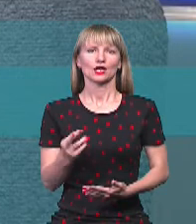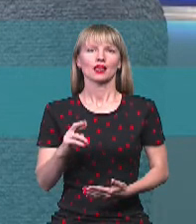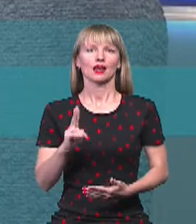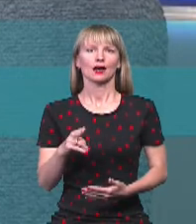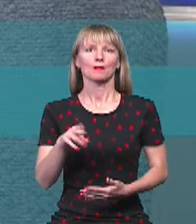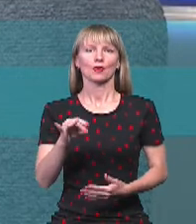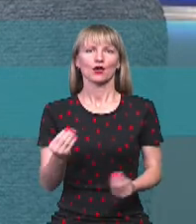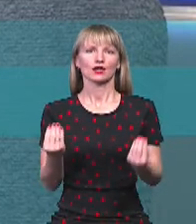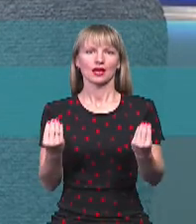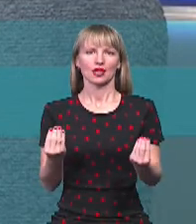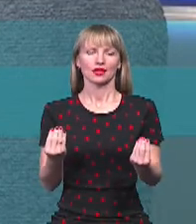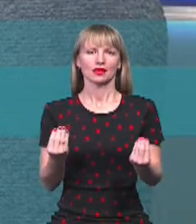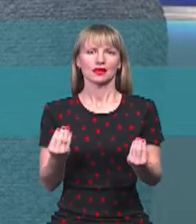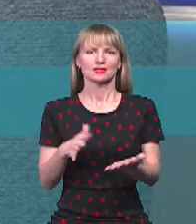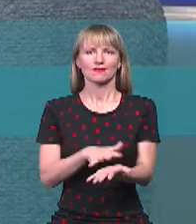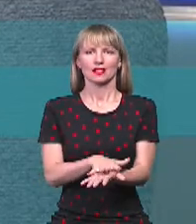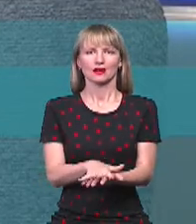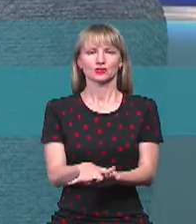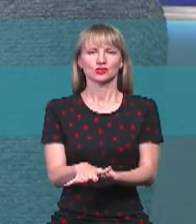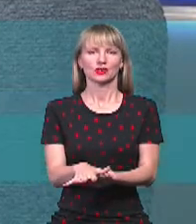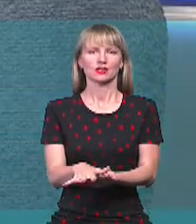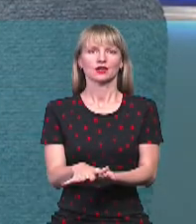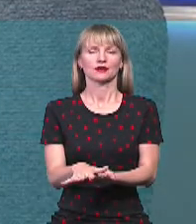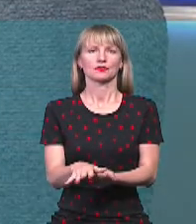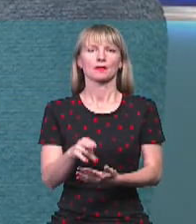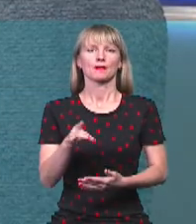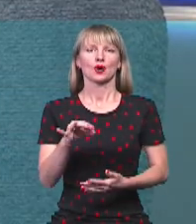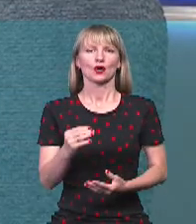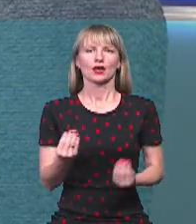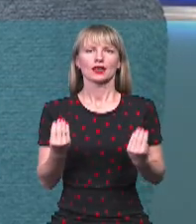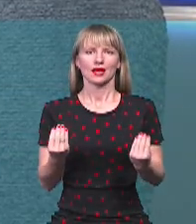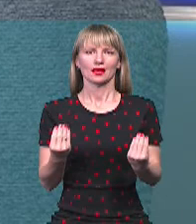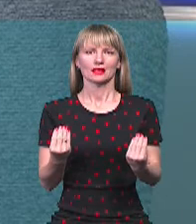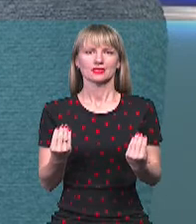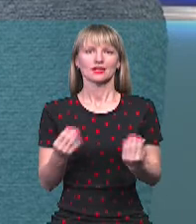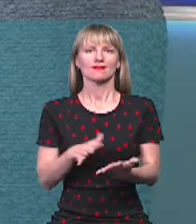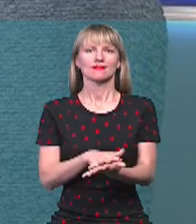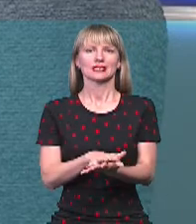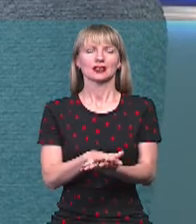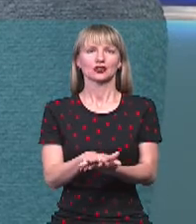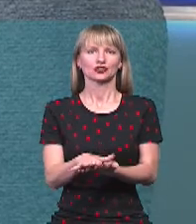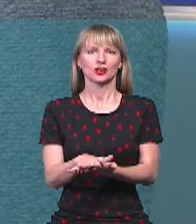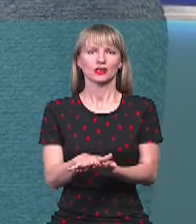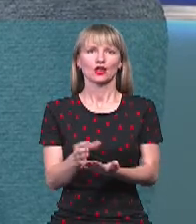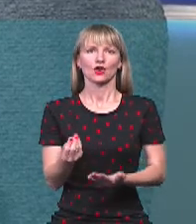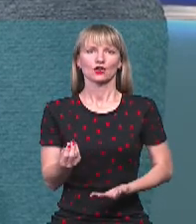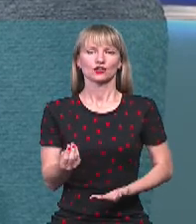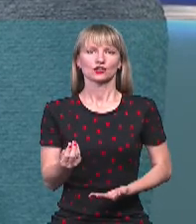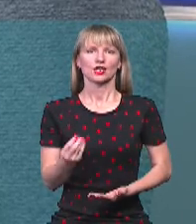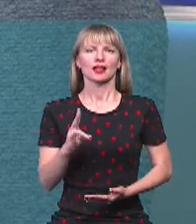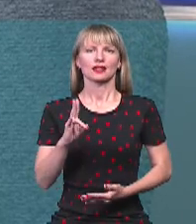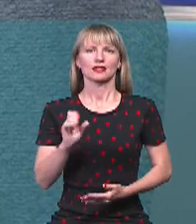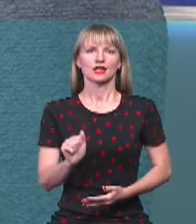про якість витрачання. Про якість витрачання грошей